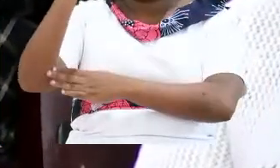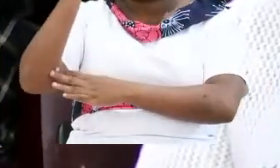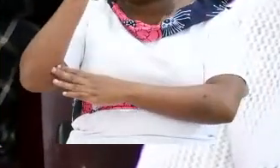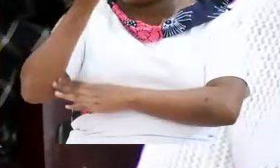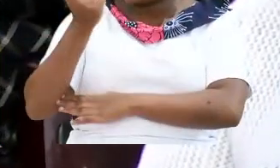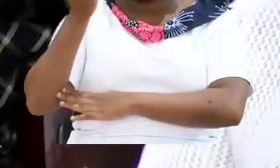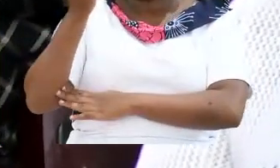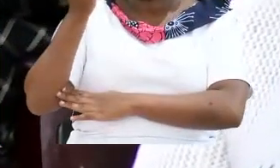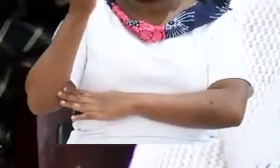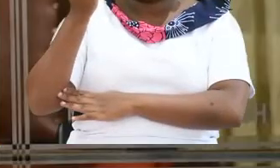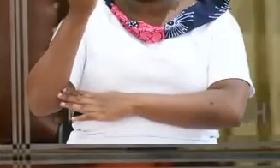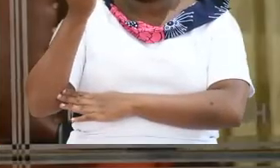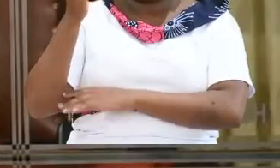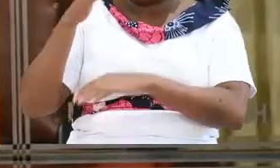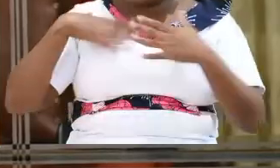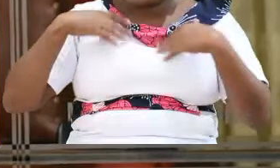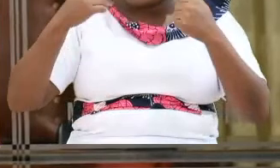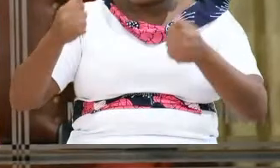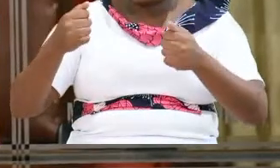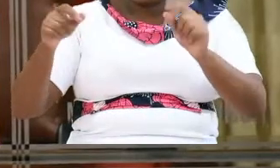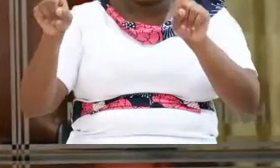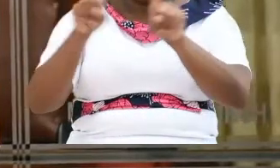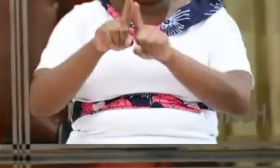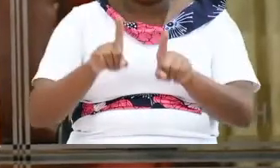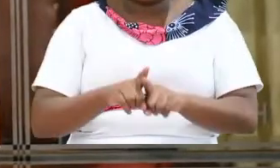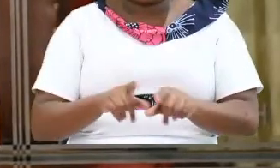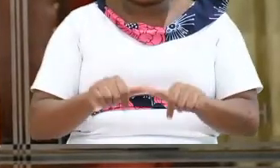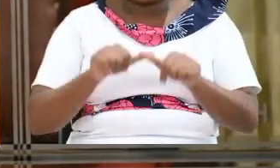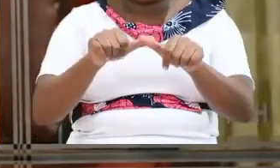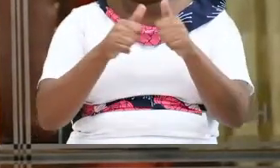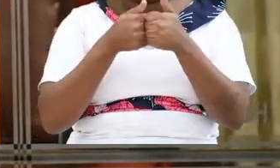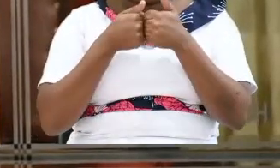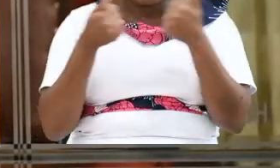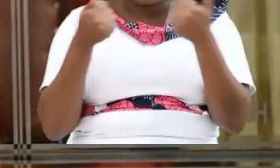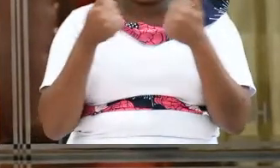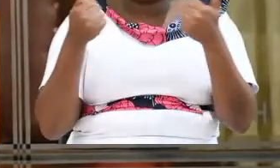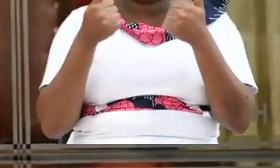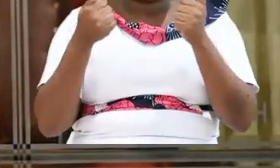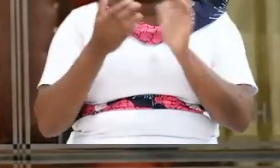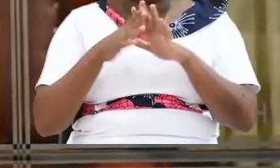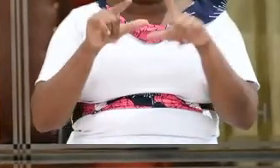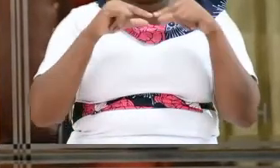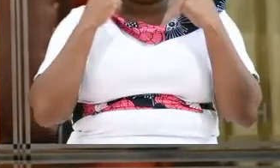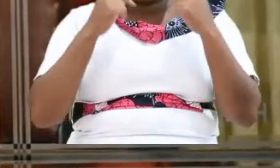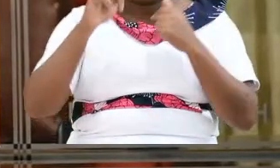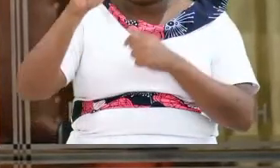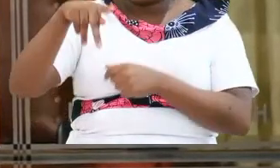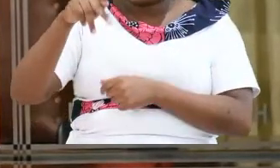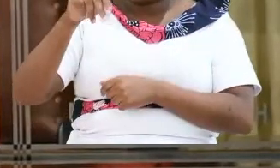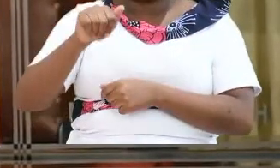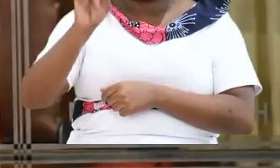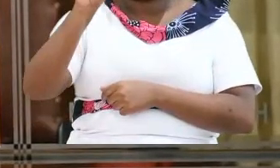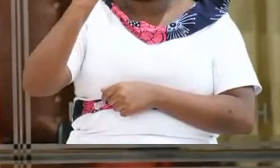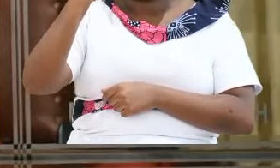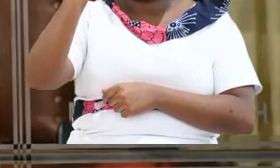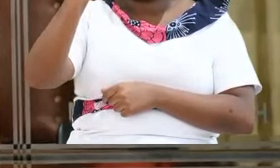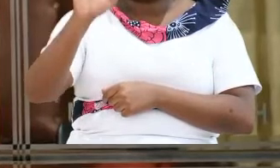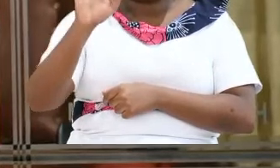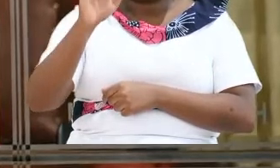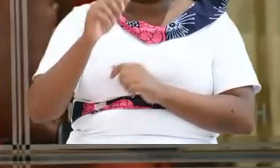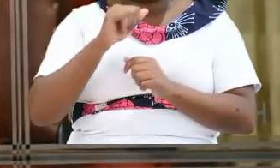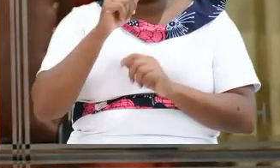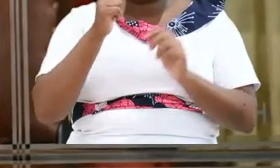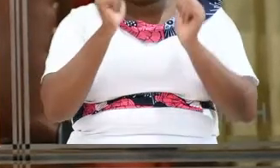sababu ya kumponya na vile amemtendea. Mchungaji wetu Reverend Porin pia naye hayuko na